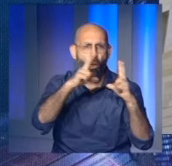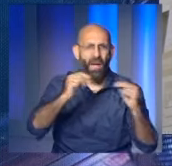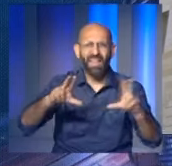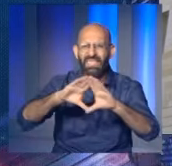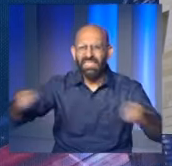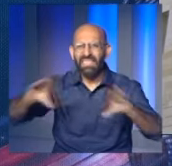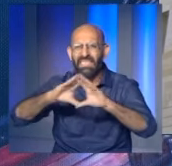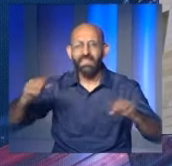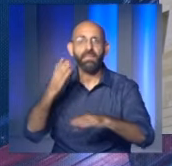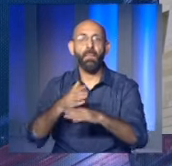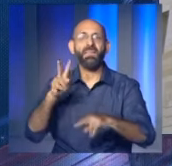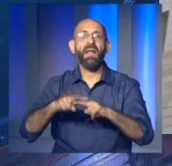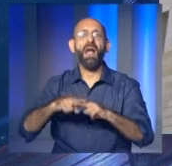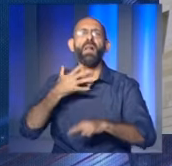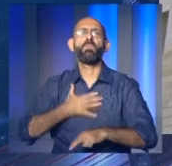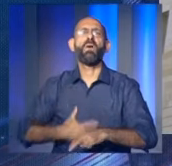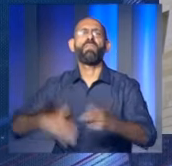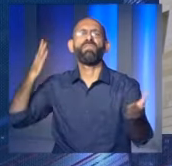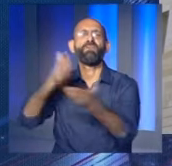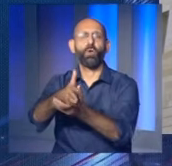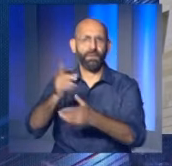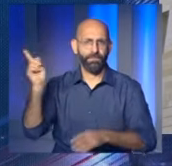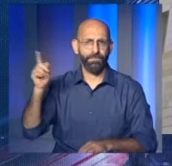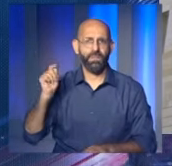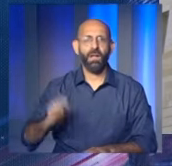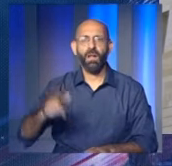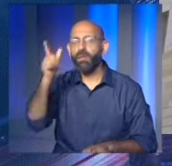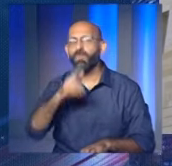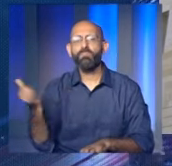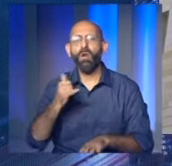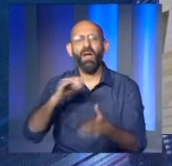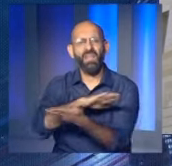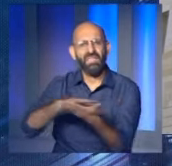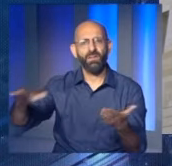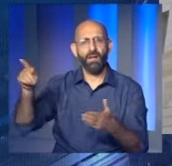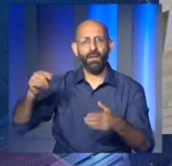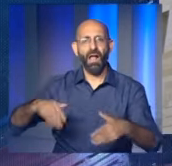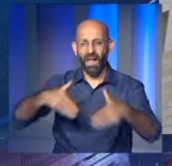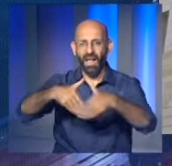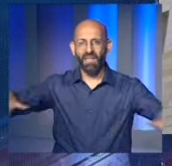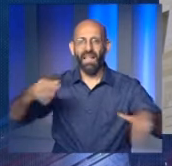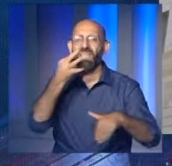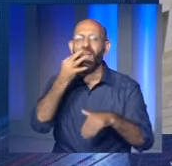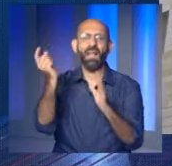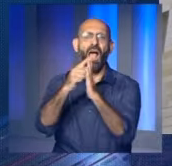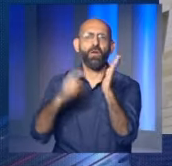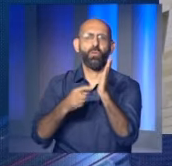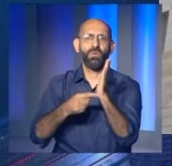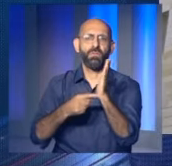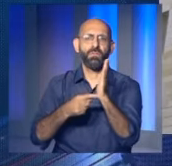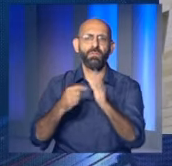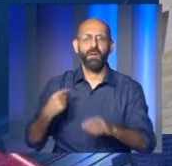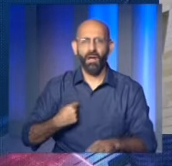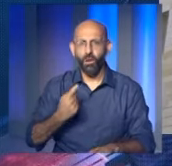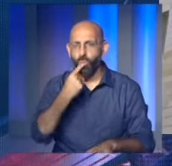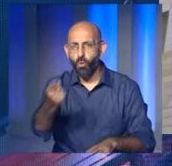التوترات بين إسرائيل ولبنان، ويرتكز تواصلها مع الطرفين على تهيئة الظروف اللازمة للاستقرار والأمن على الخط الأزرق.